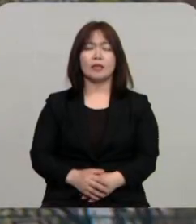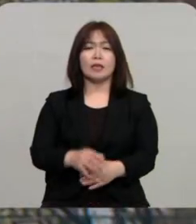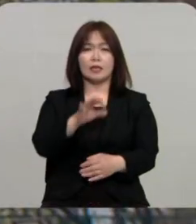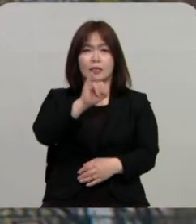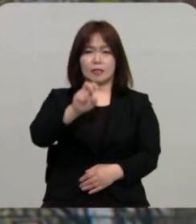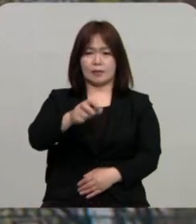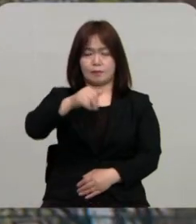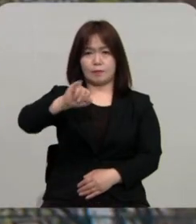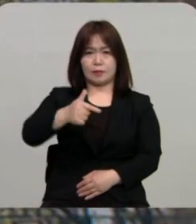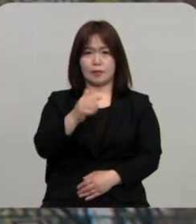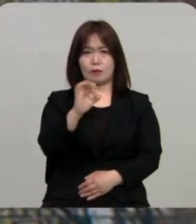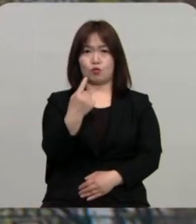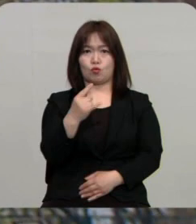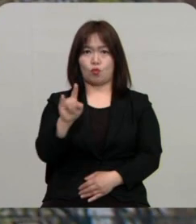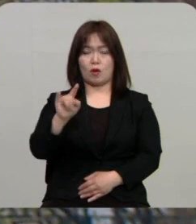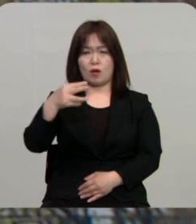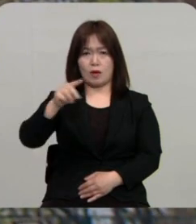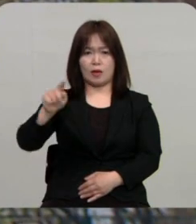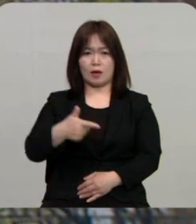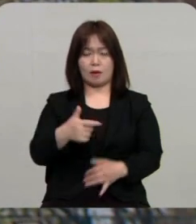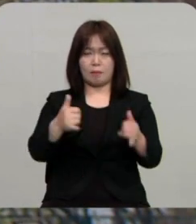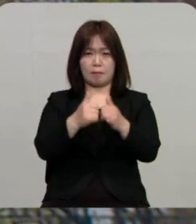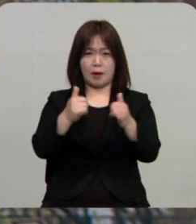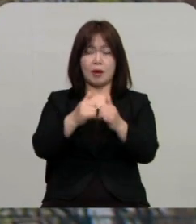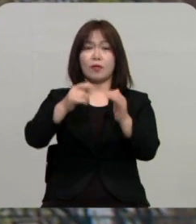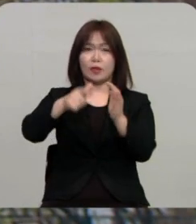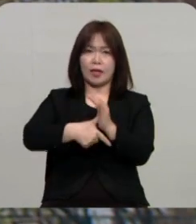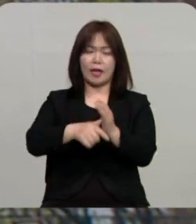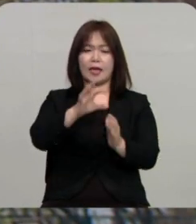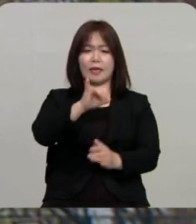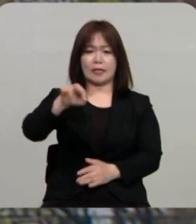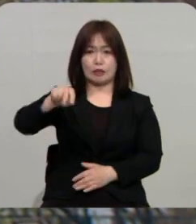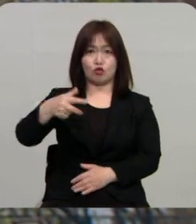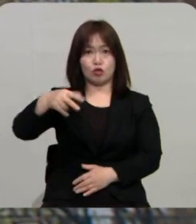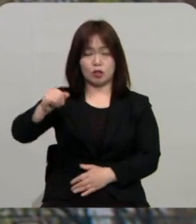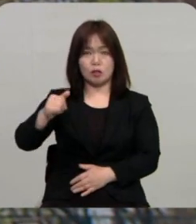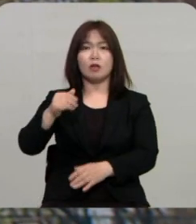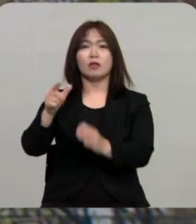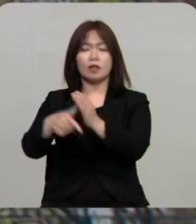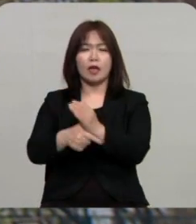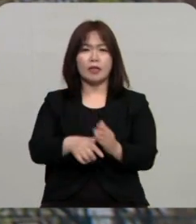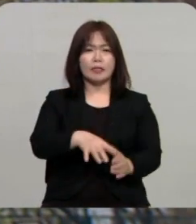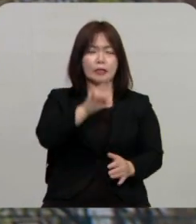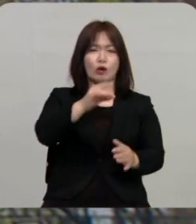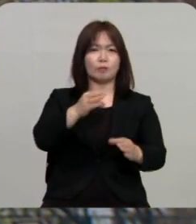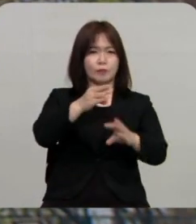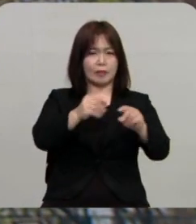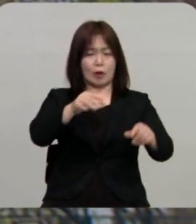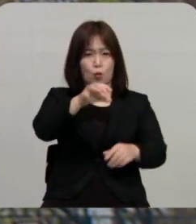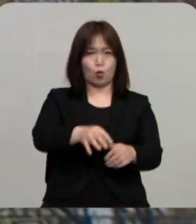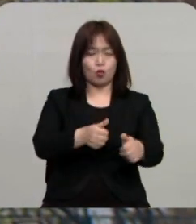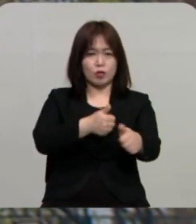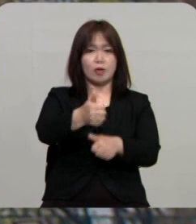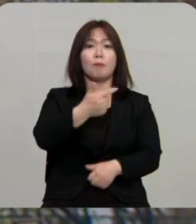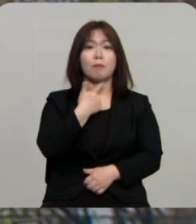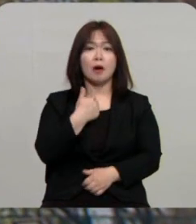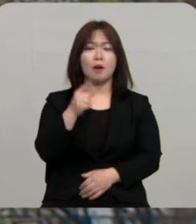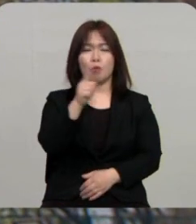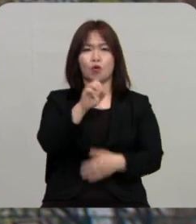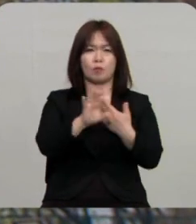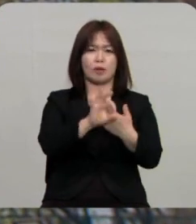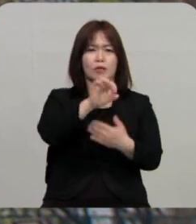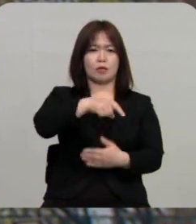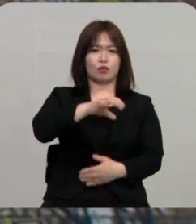임진왜란 당시 이순신 장군이 바다에서 승전을 올리고 있을 때 육지에서도 첫 승리를 거두게 됩니다. 바로